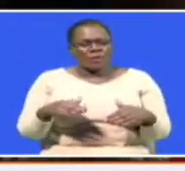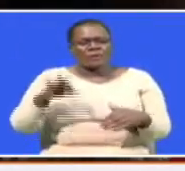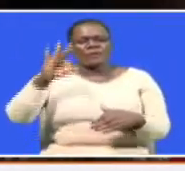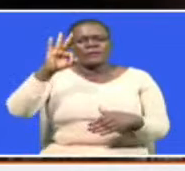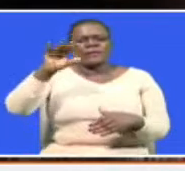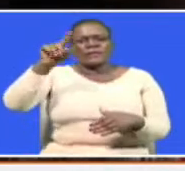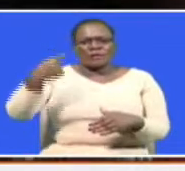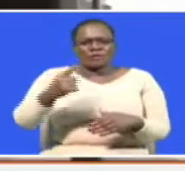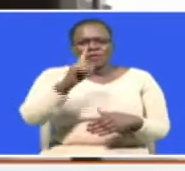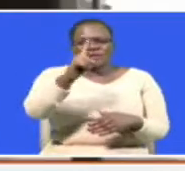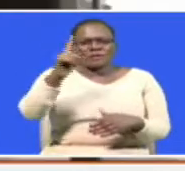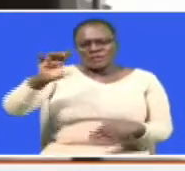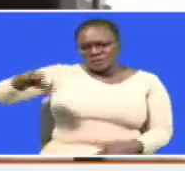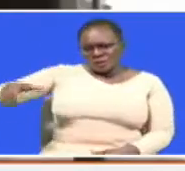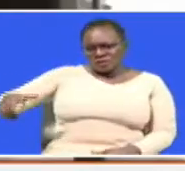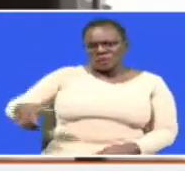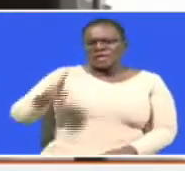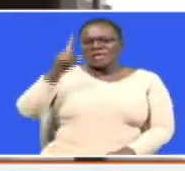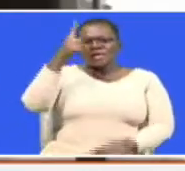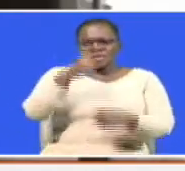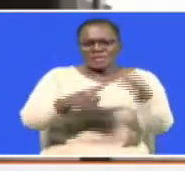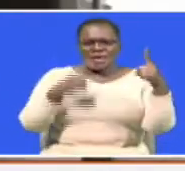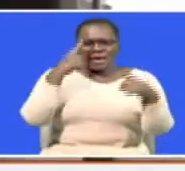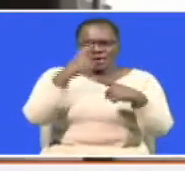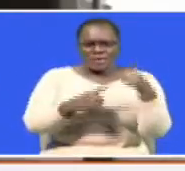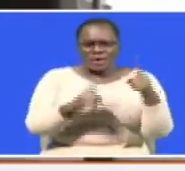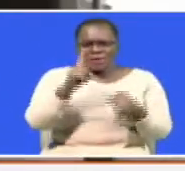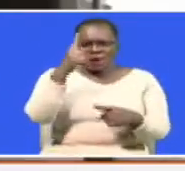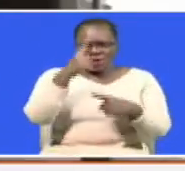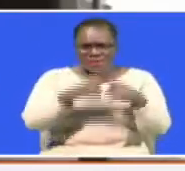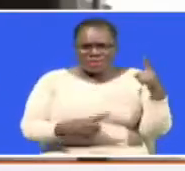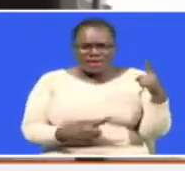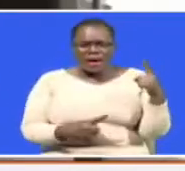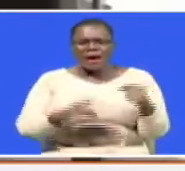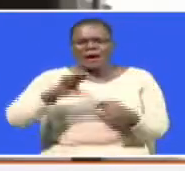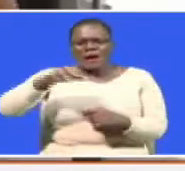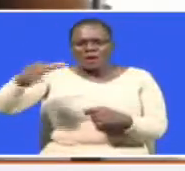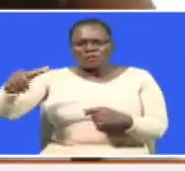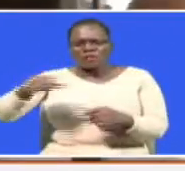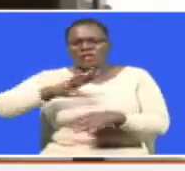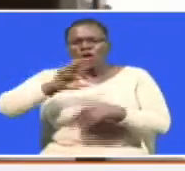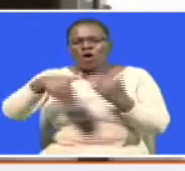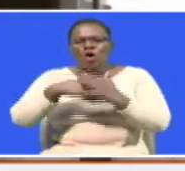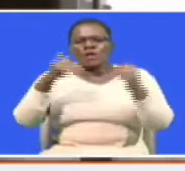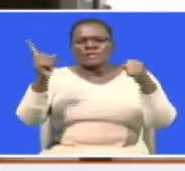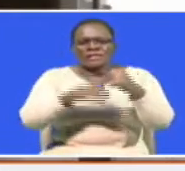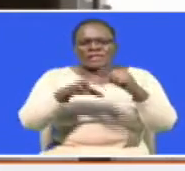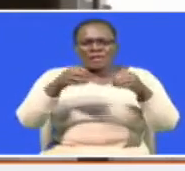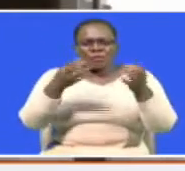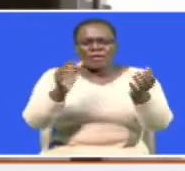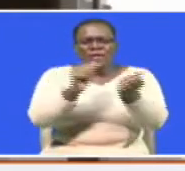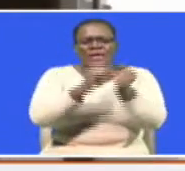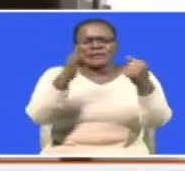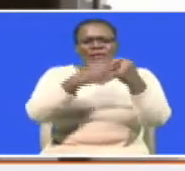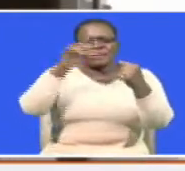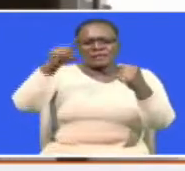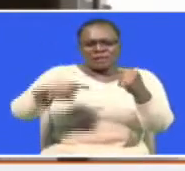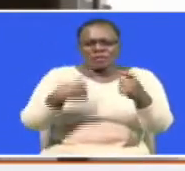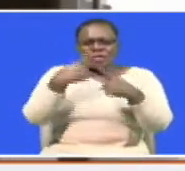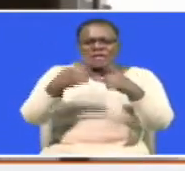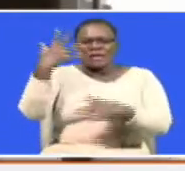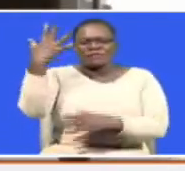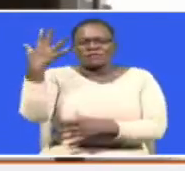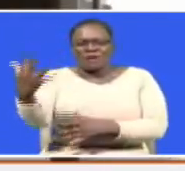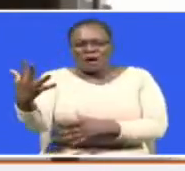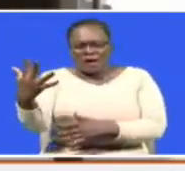3,000 kwa kila kaunti kila mwaka. Kwa kila mwaka kila kaunti zote sita itakuwa ni 18,000. Tukifika miaka mitano